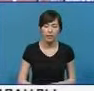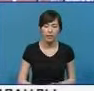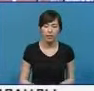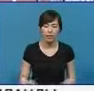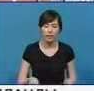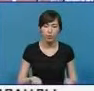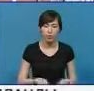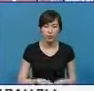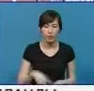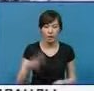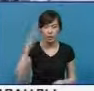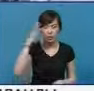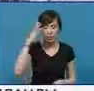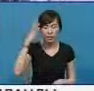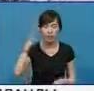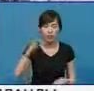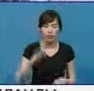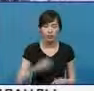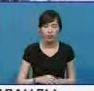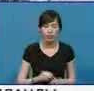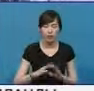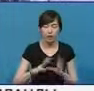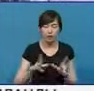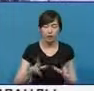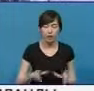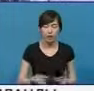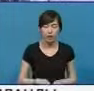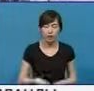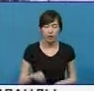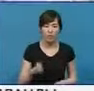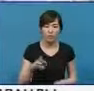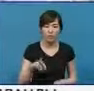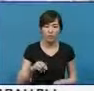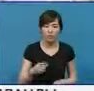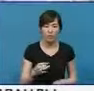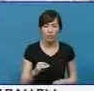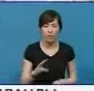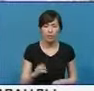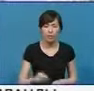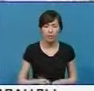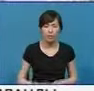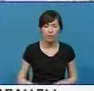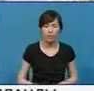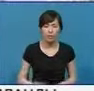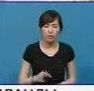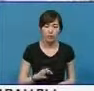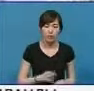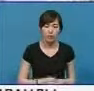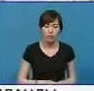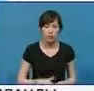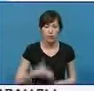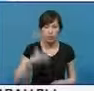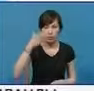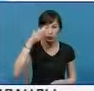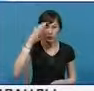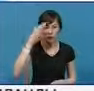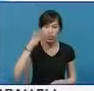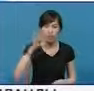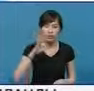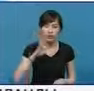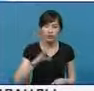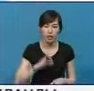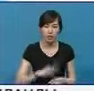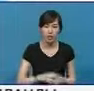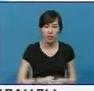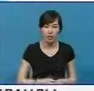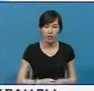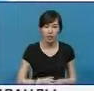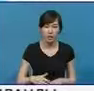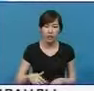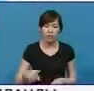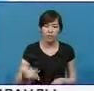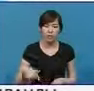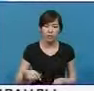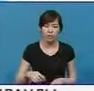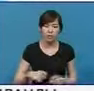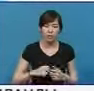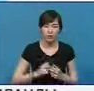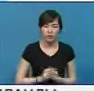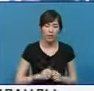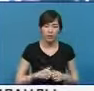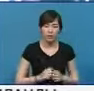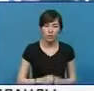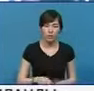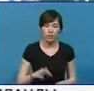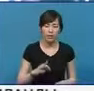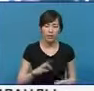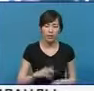бас ауруларының барлық түрлерін биомагниттік өріспен емдейтін диамақ құрылғысы да бар. Бастың сақинасы ұстаса, немесе тізеңіз бен сүйек буындарыңыз